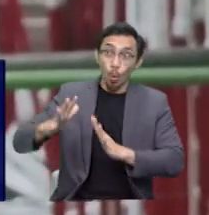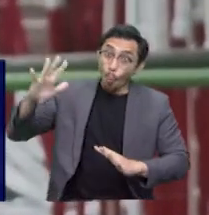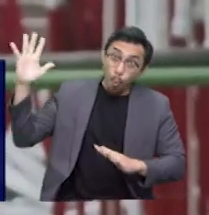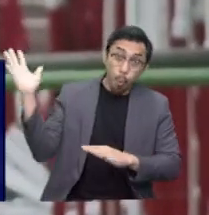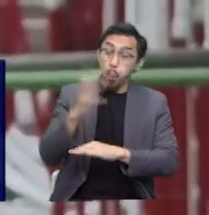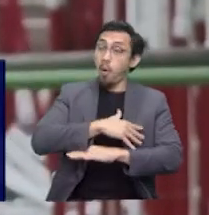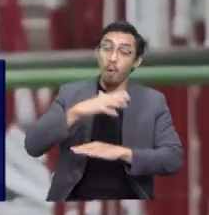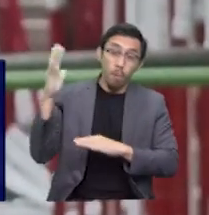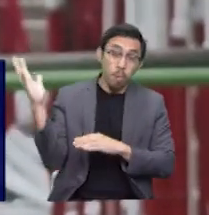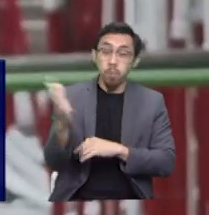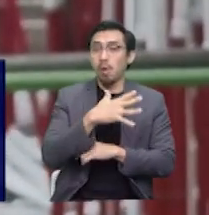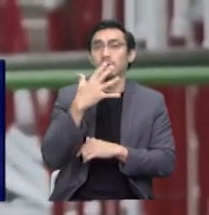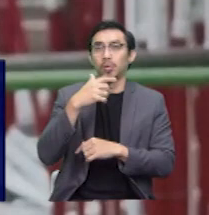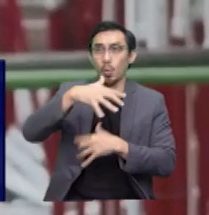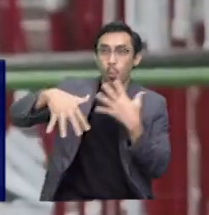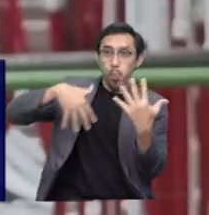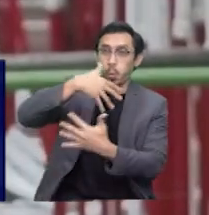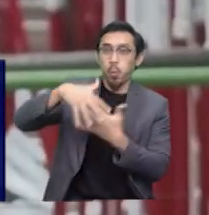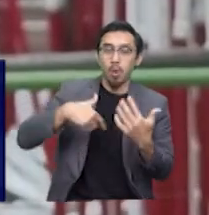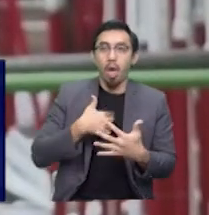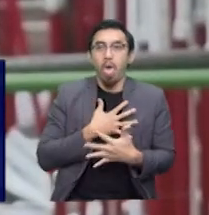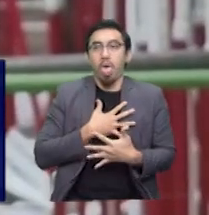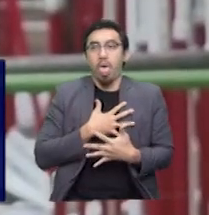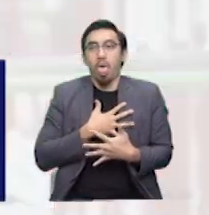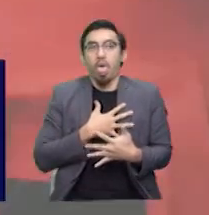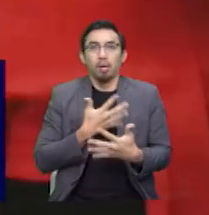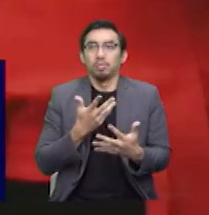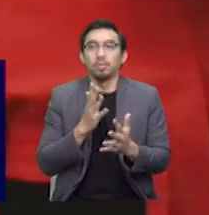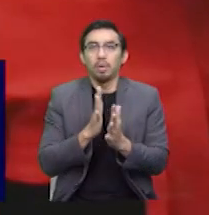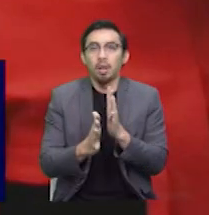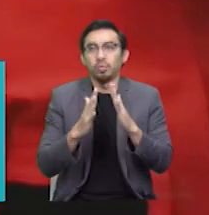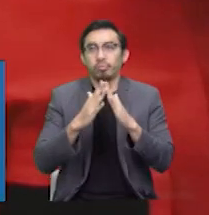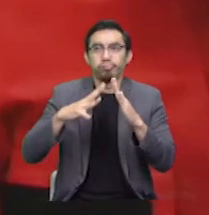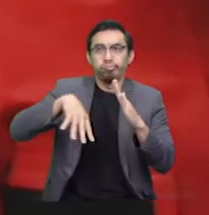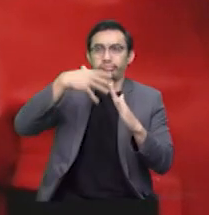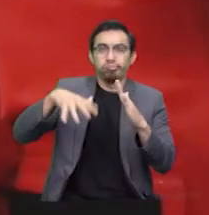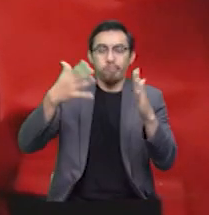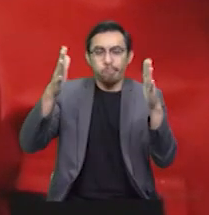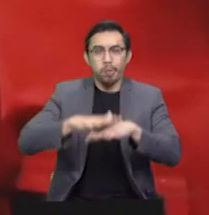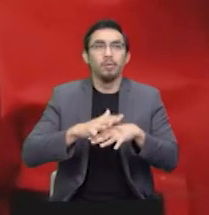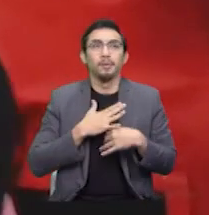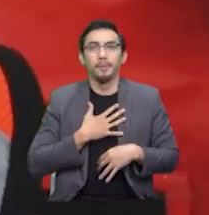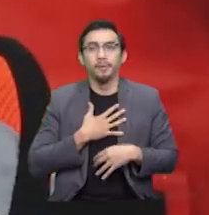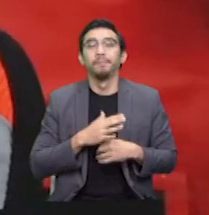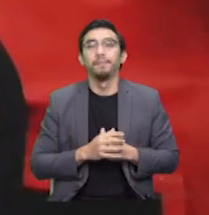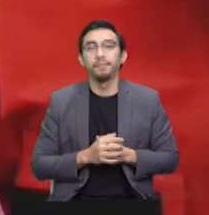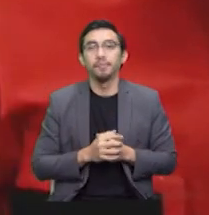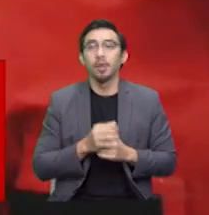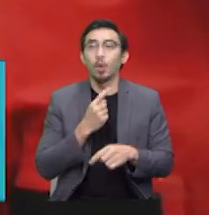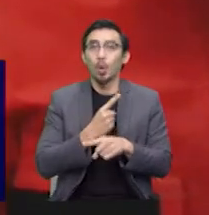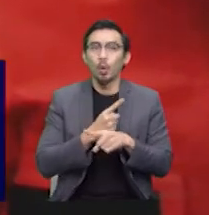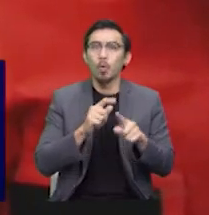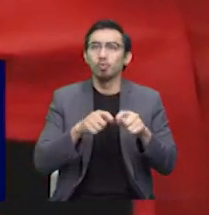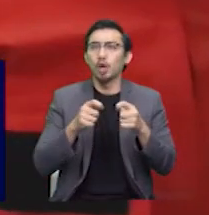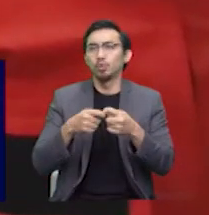benar-benar. Itu langsung disempat langsung kan. Yang rusak untuk toko sepanjang jalan ini